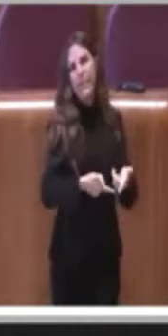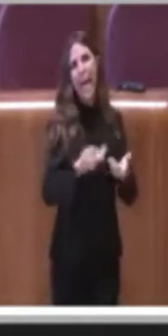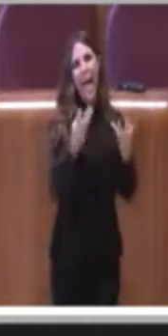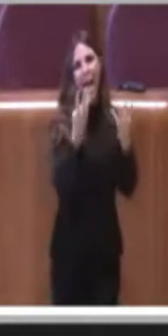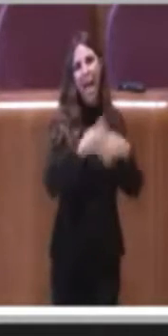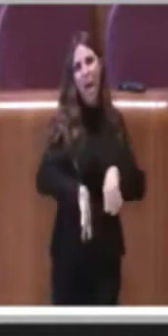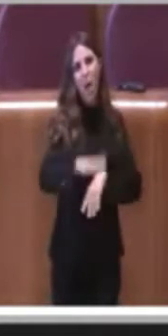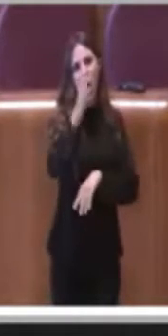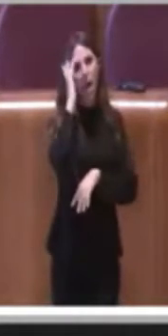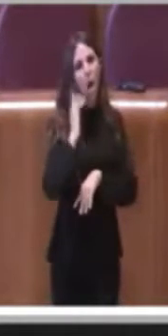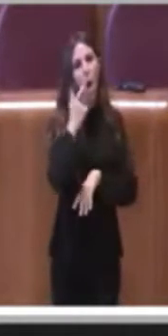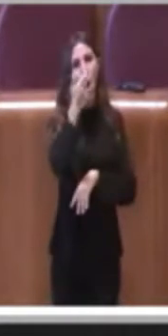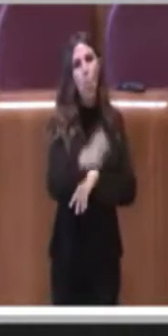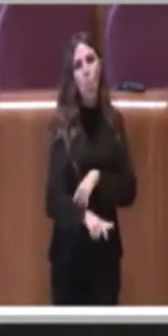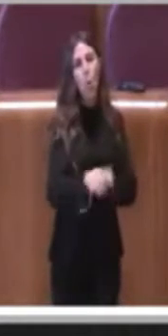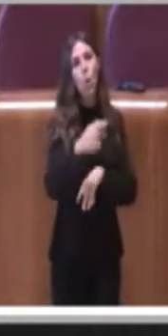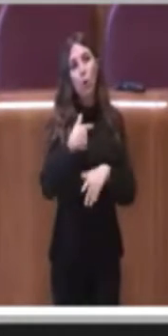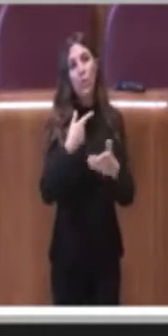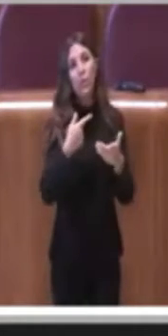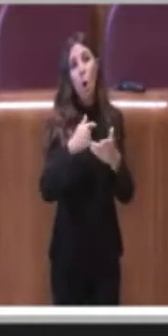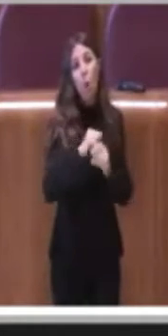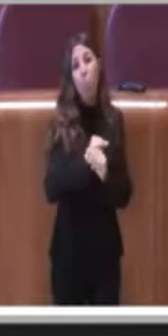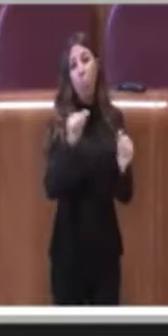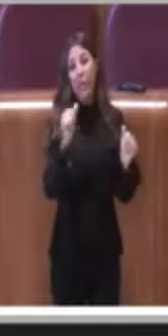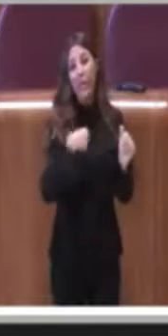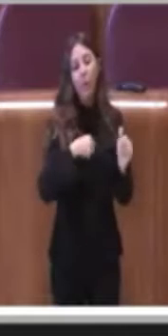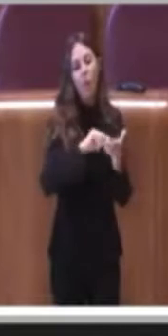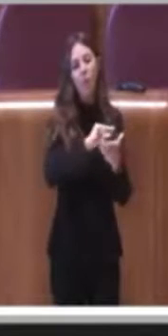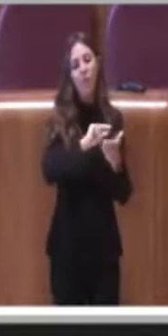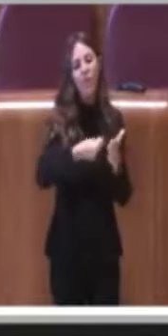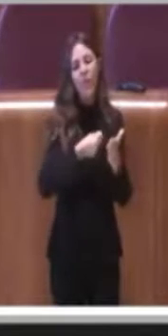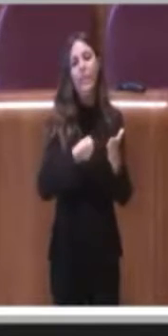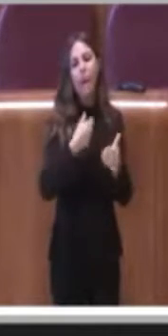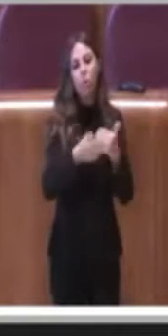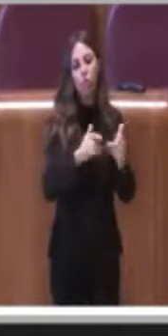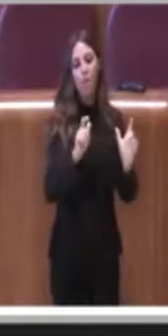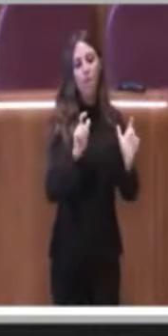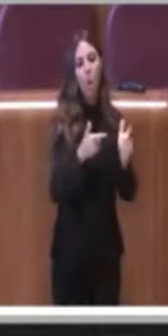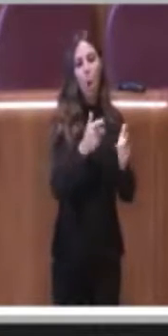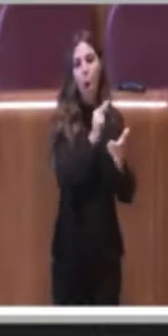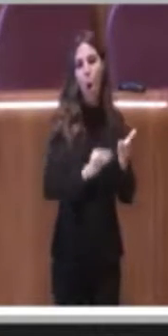poi firma questo decreto di annullamento di questa procedura.